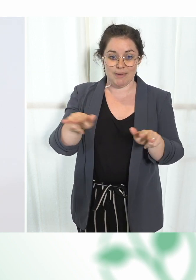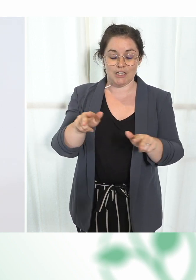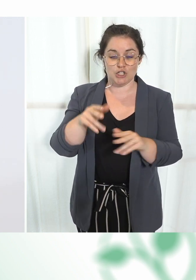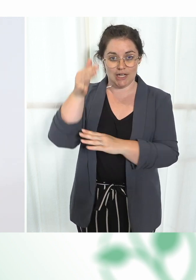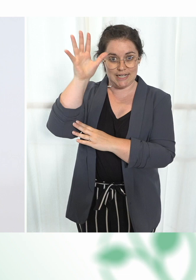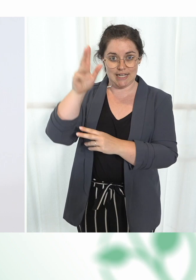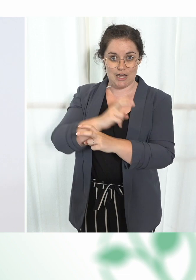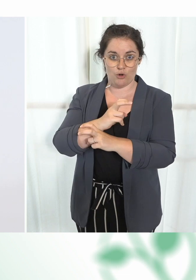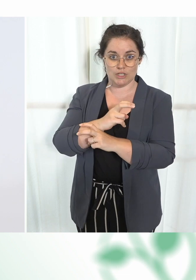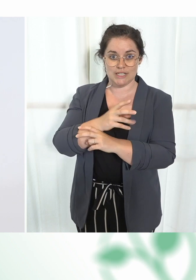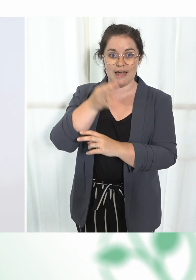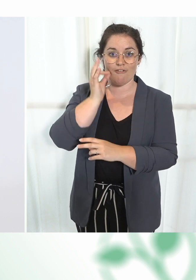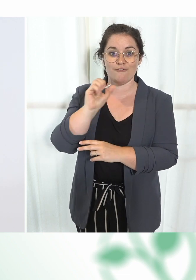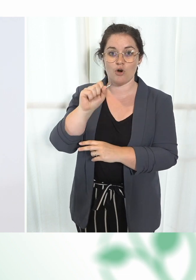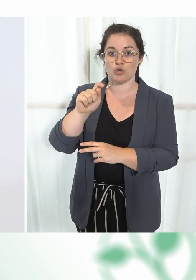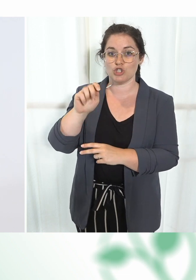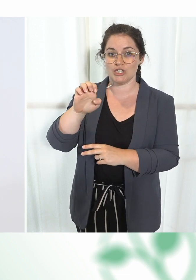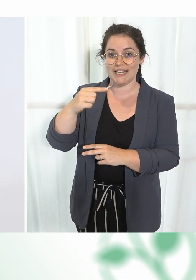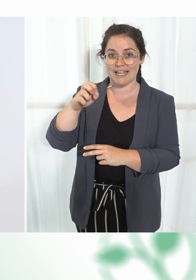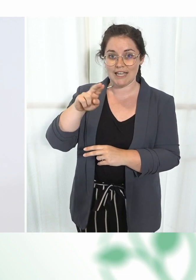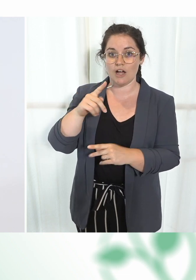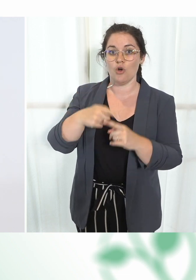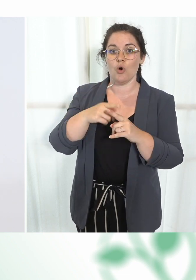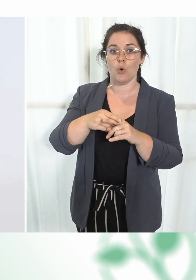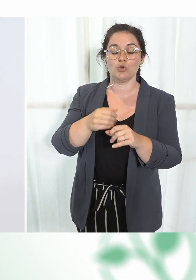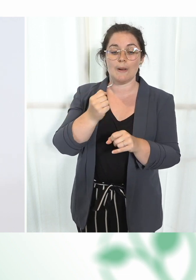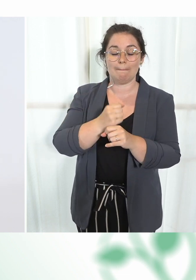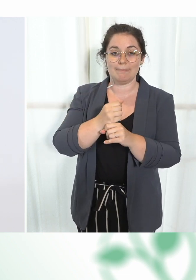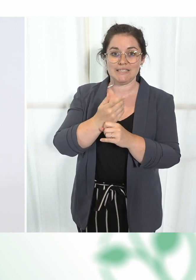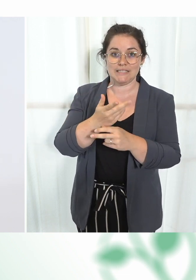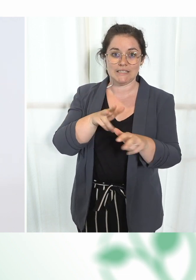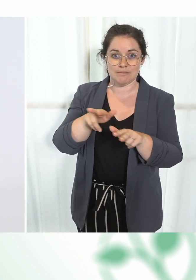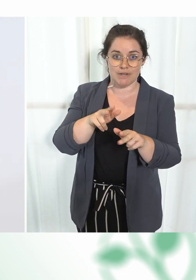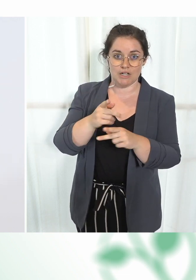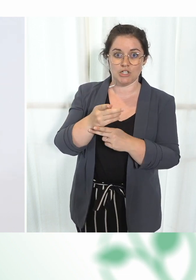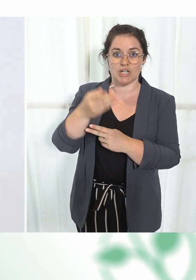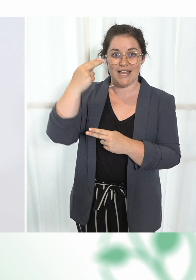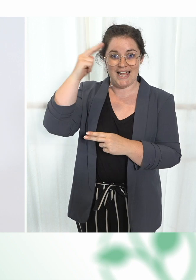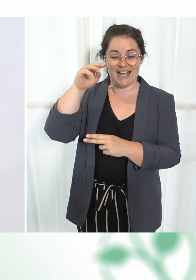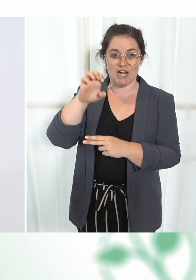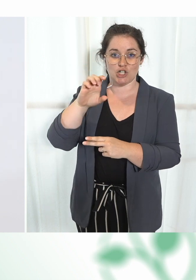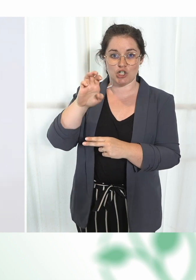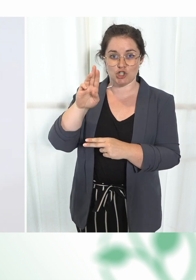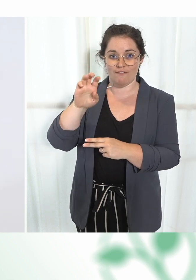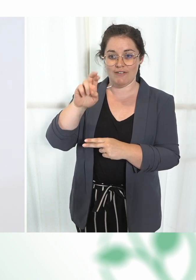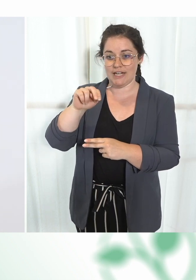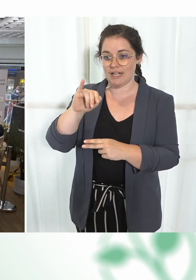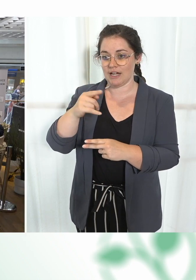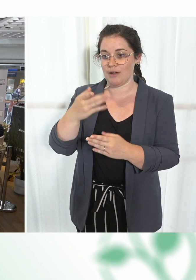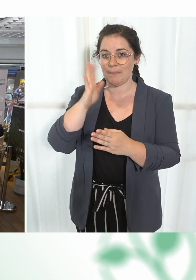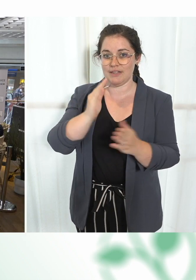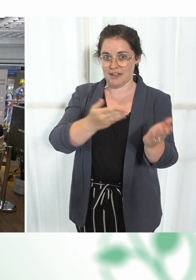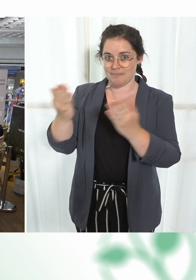Österreich, Nicole Steger, und den Business Navigation IKEA Heid, Christian Schwenninger, zu uns nach vorne bitten dürfen. Herzlich